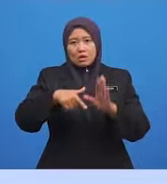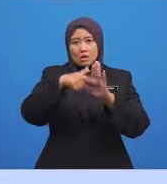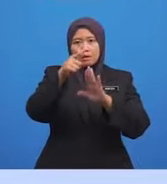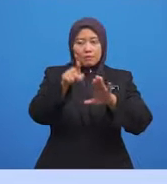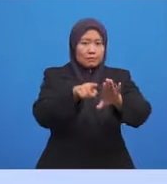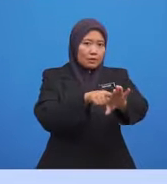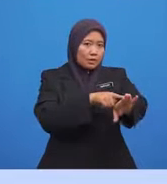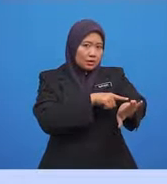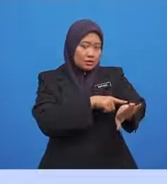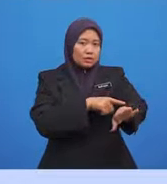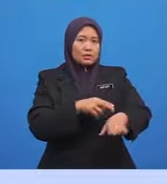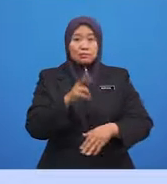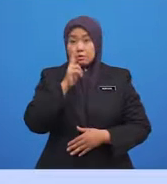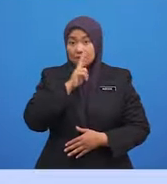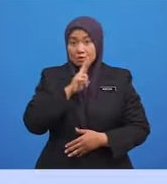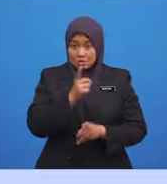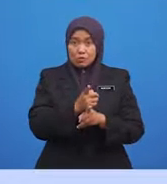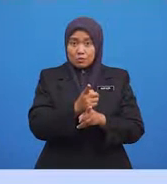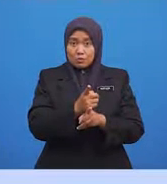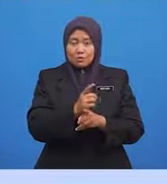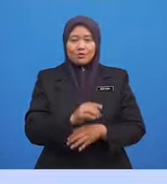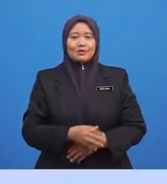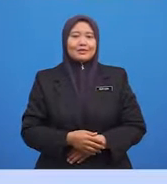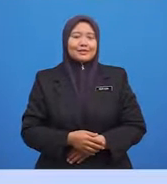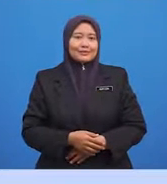pensel merah. Betul tak murid-murid?